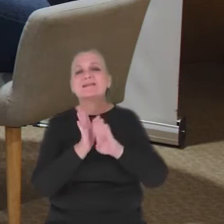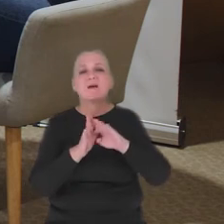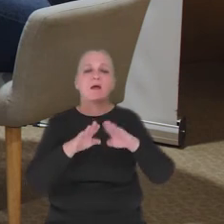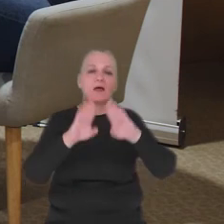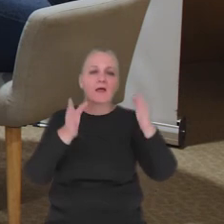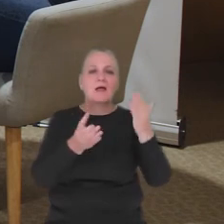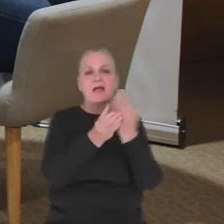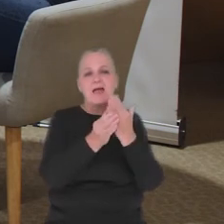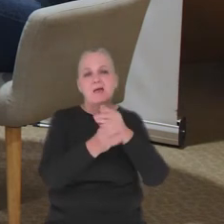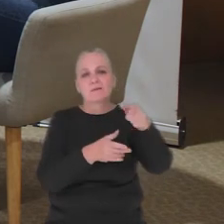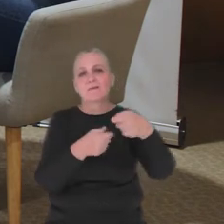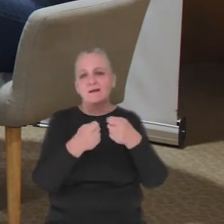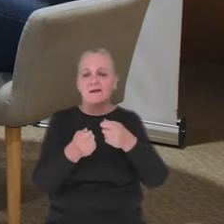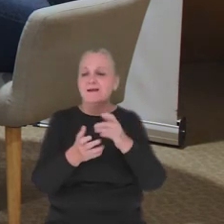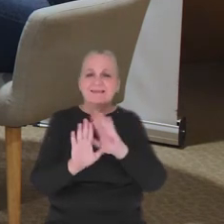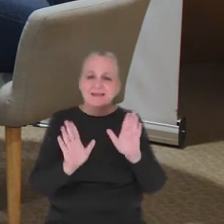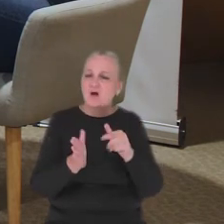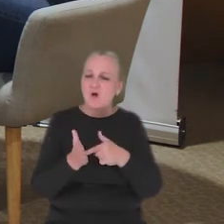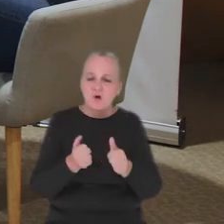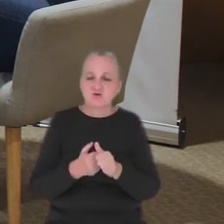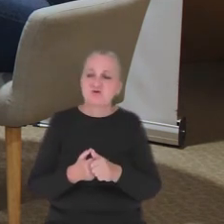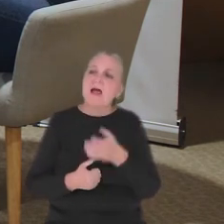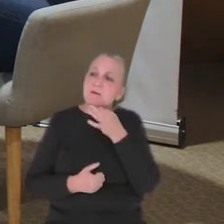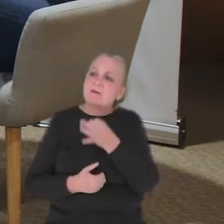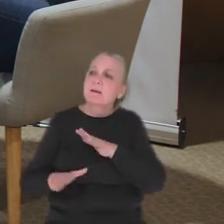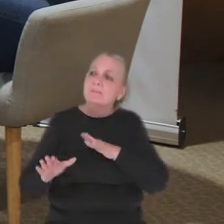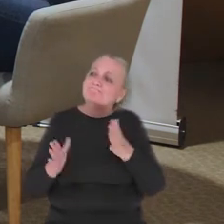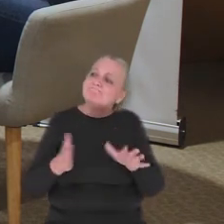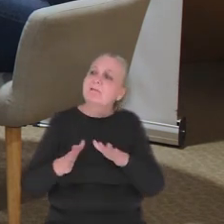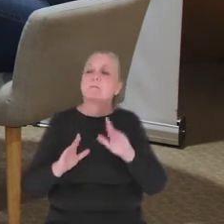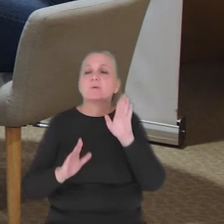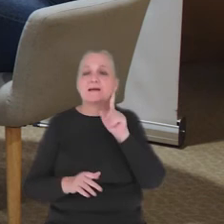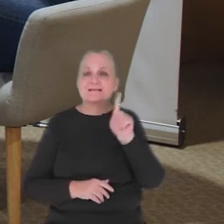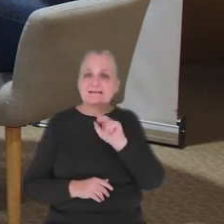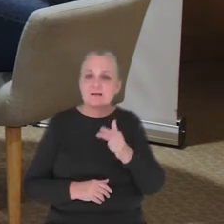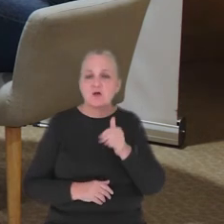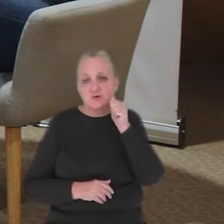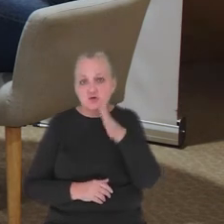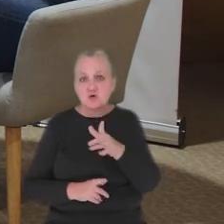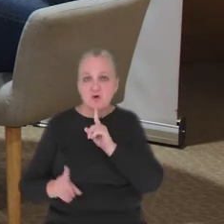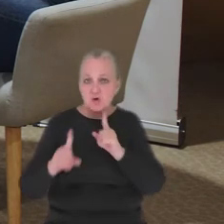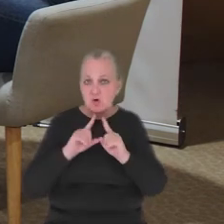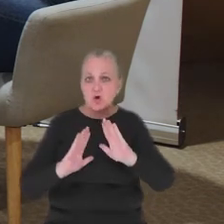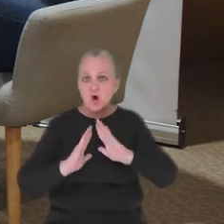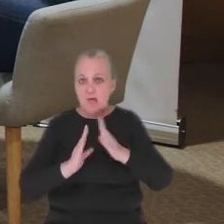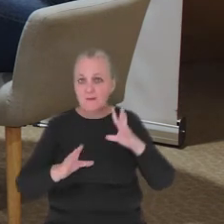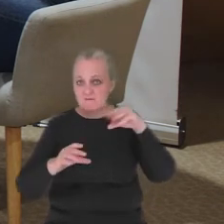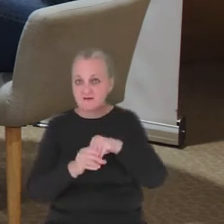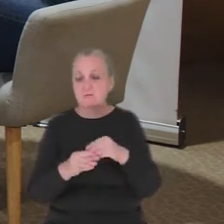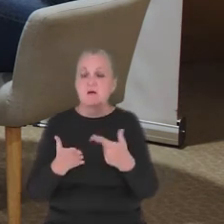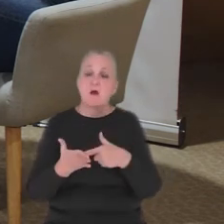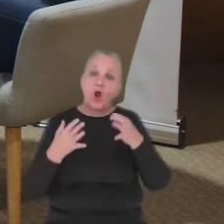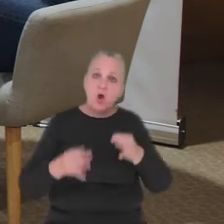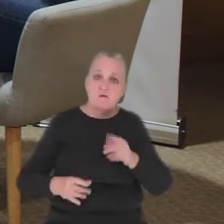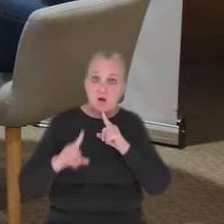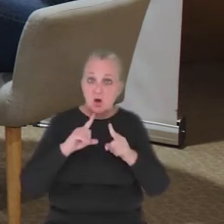też zabrzmiało strasznie klasistowsko, ale pytam was o miejsce zinu w takiej po prostu zwyczajnej, codziennej rozmowie o literaturze, rozmowie